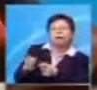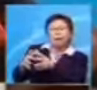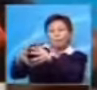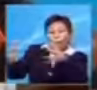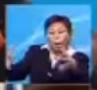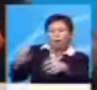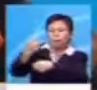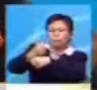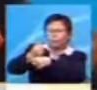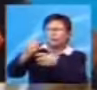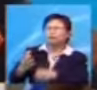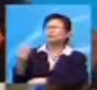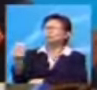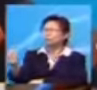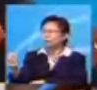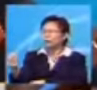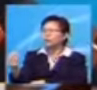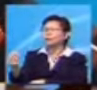sayah